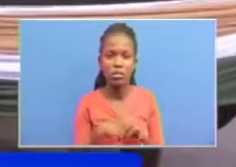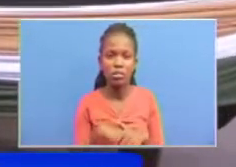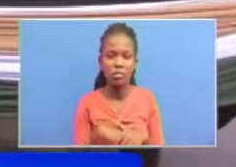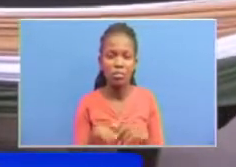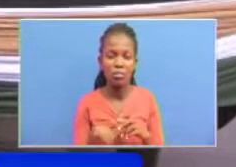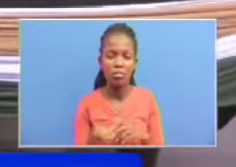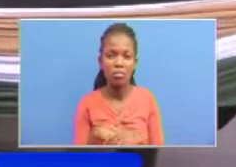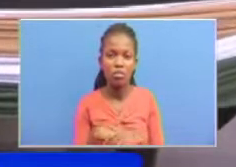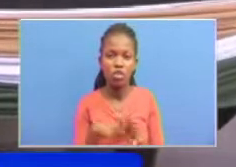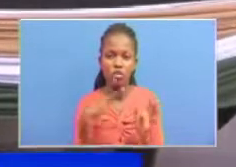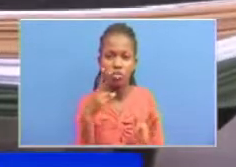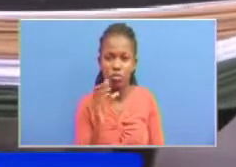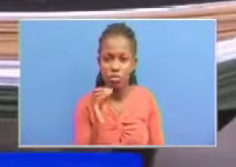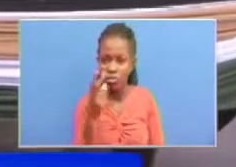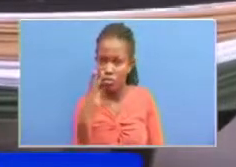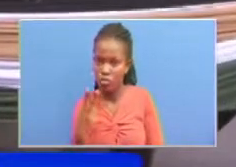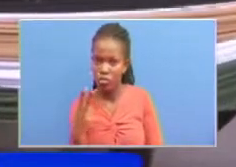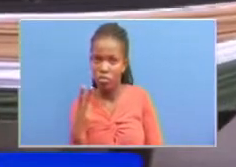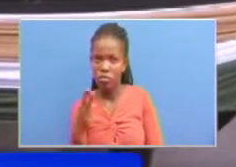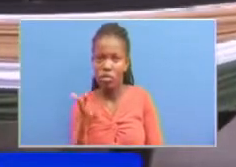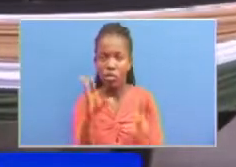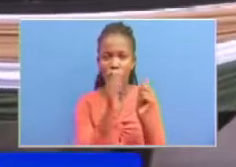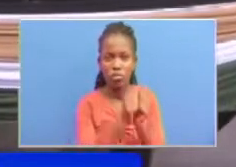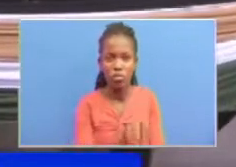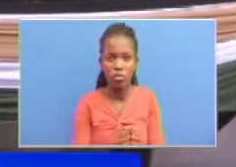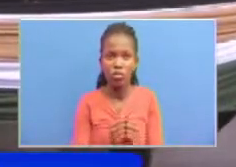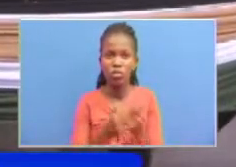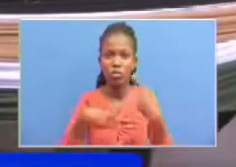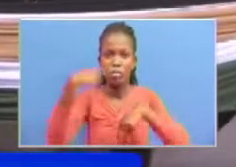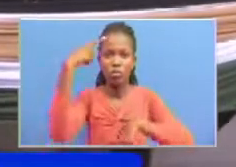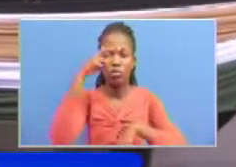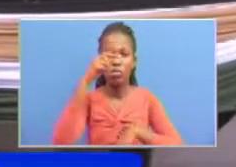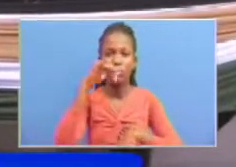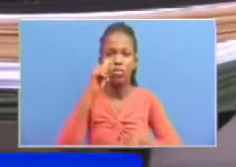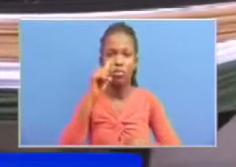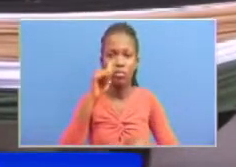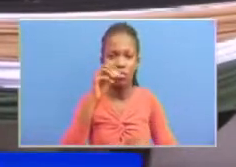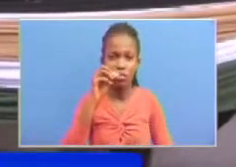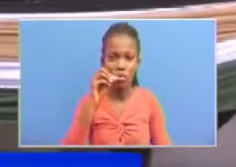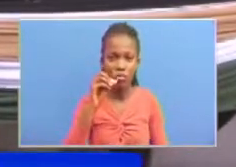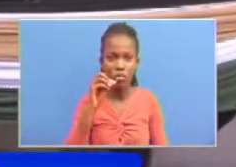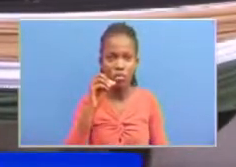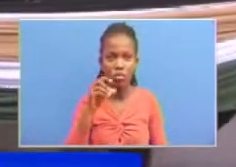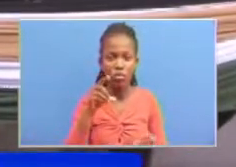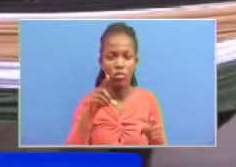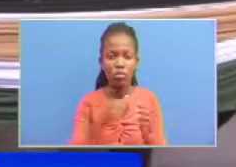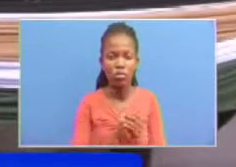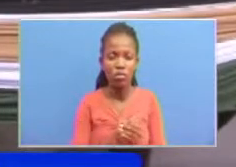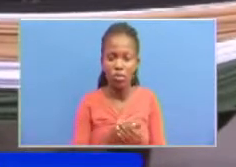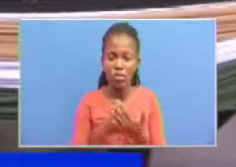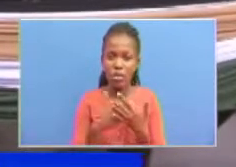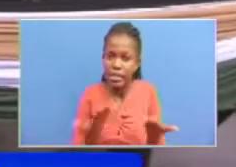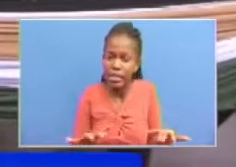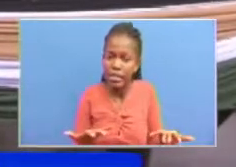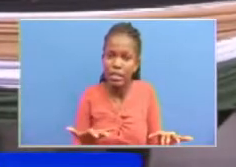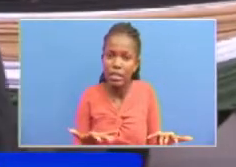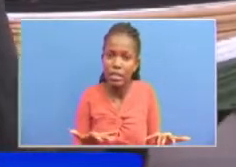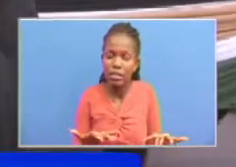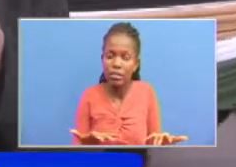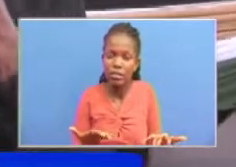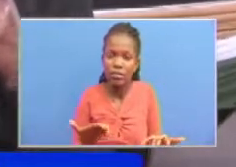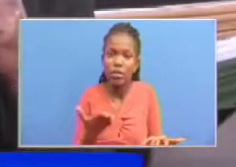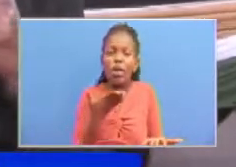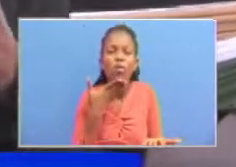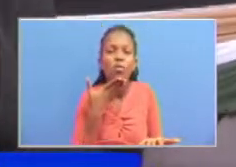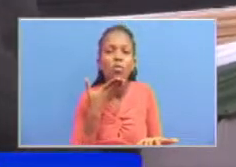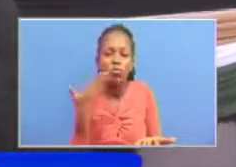2002 tulikuwa pamoja. Tukashinda Nyayo na Uhuru mara moja. Sasa hawa wanataka kurepeat